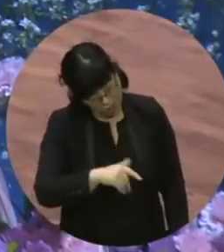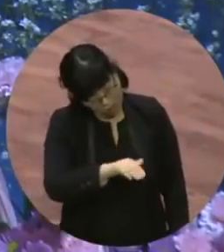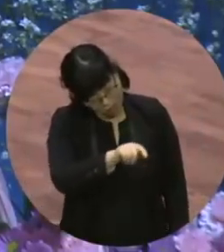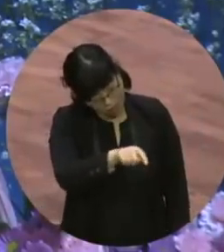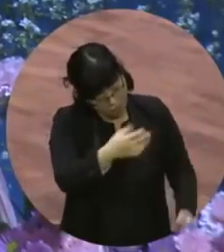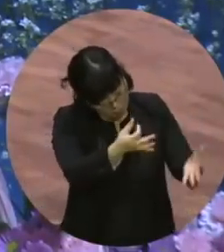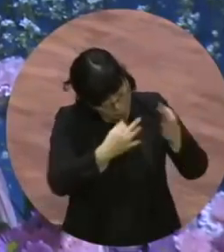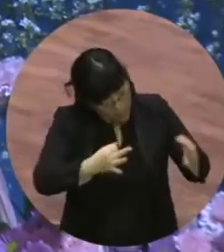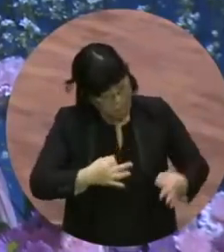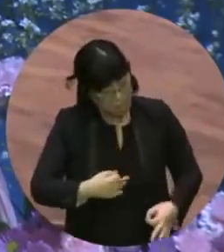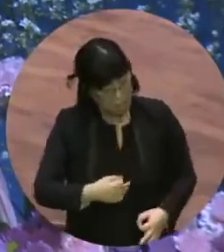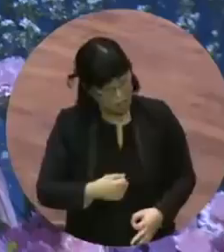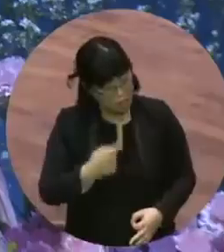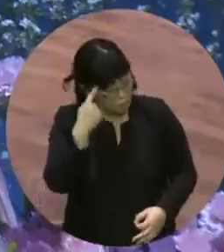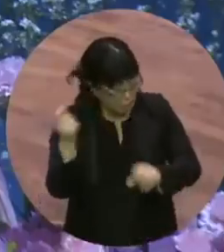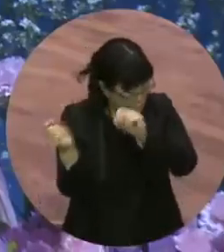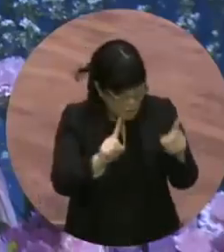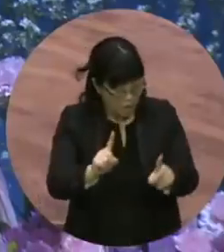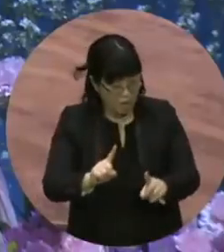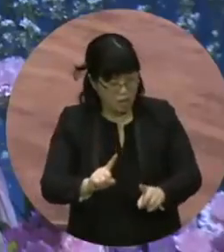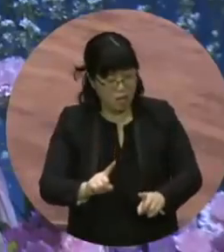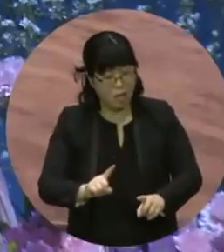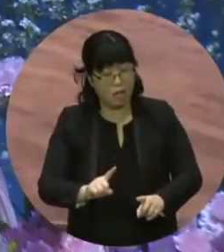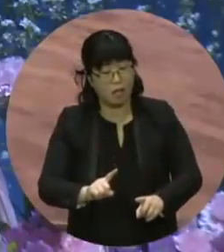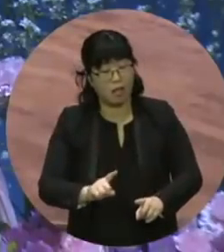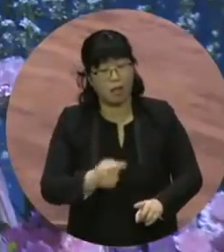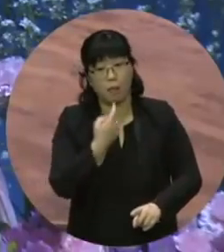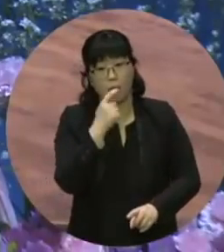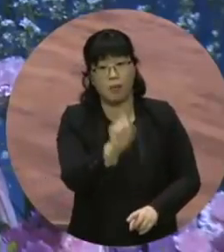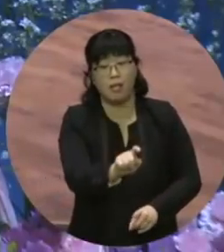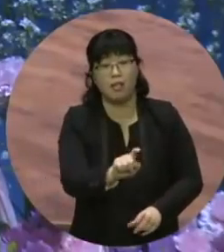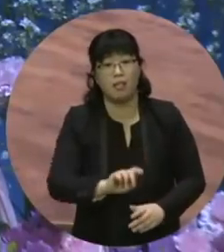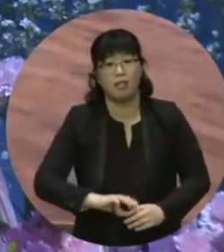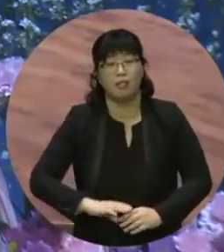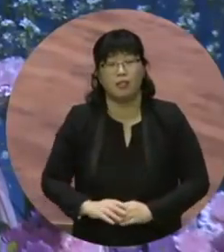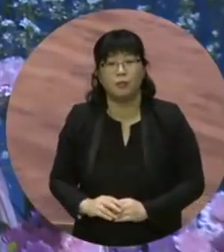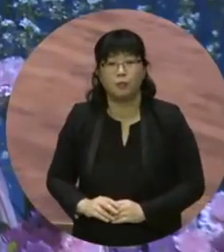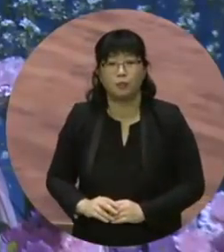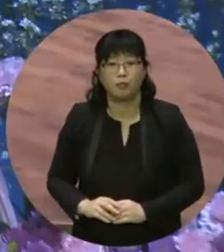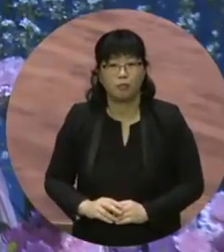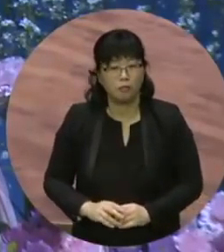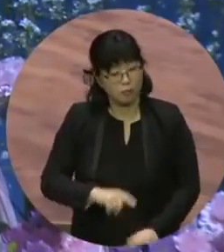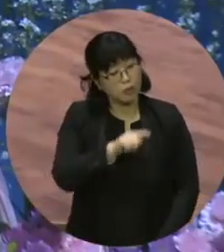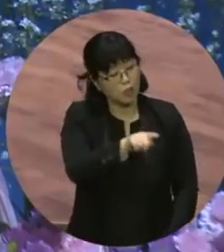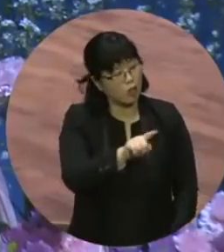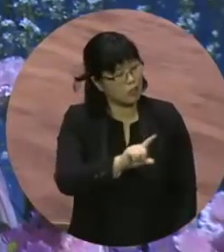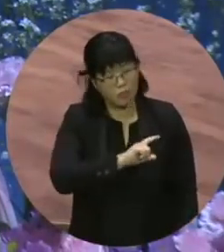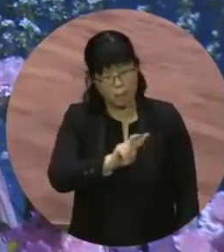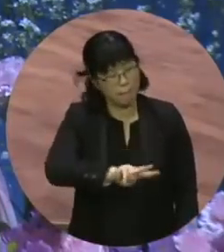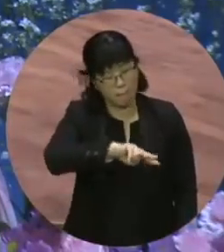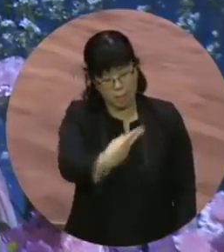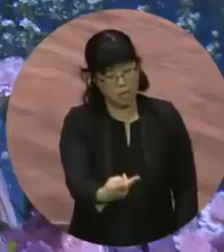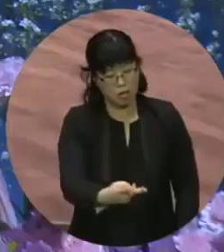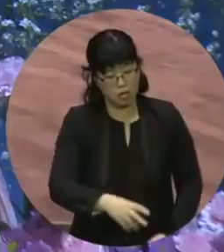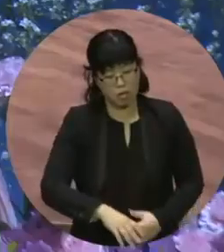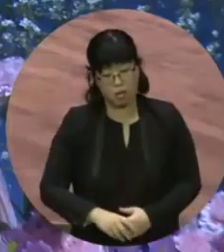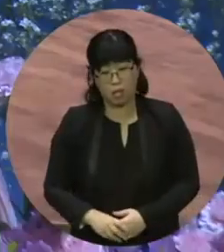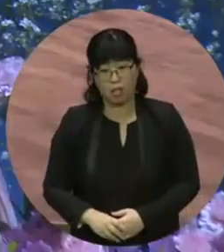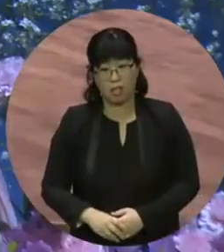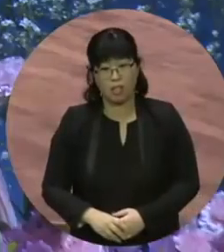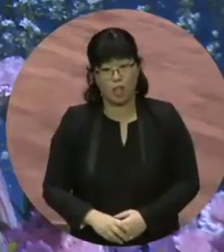갱신하도록. 그러면서 구체적인 일을 진행하세요. 그게 뭐냐? 아브라함 너 이름 바꿔. 아브라함